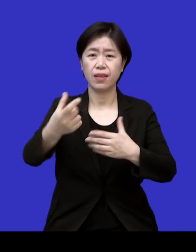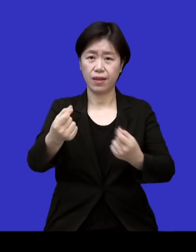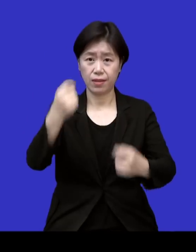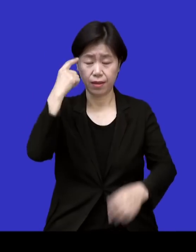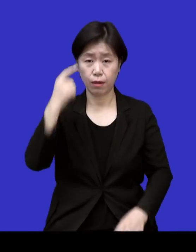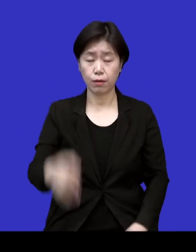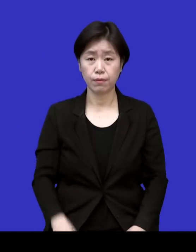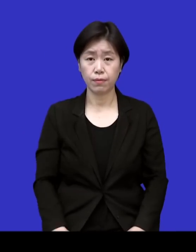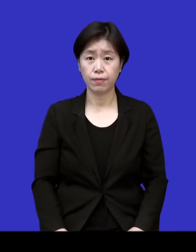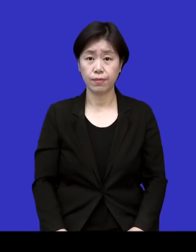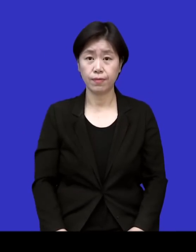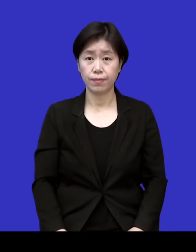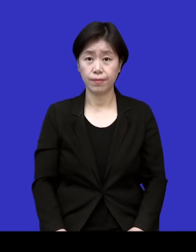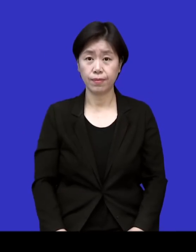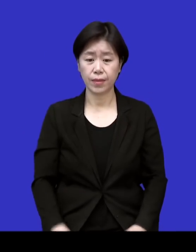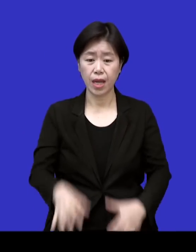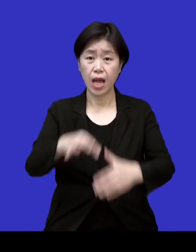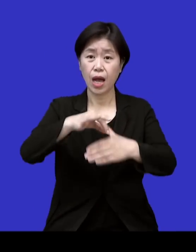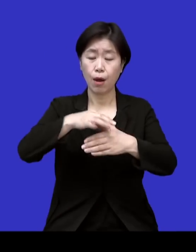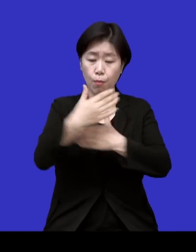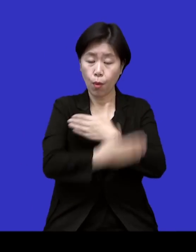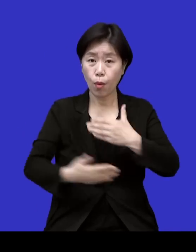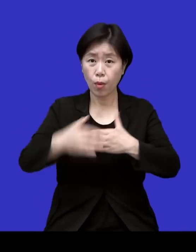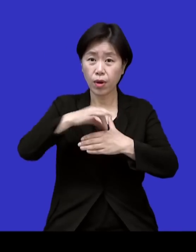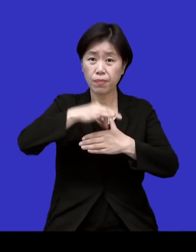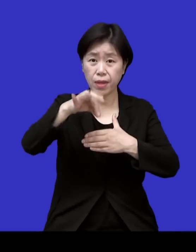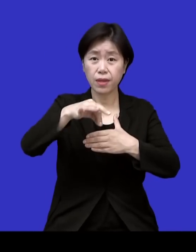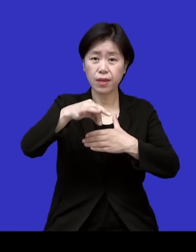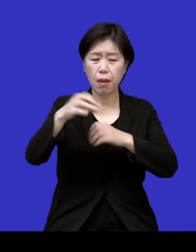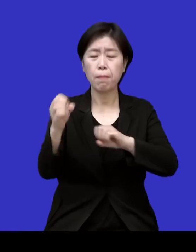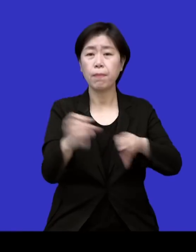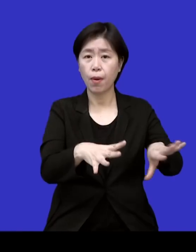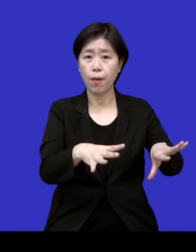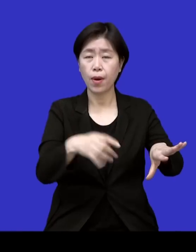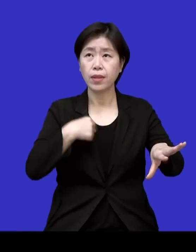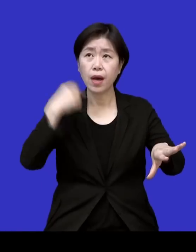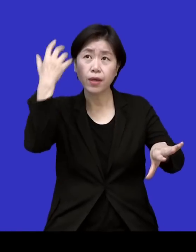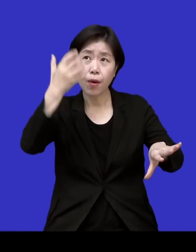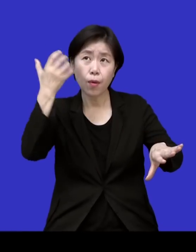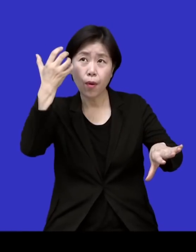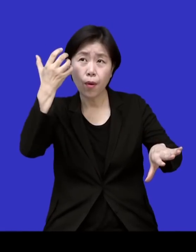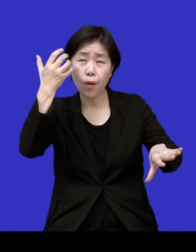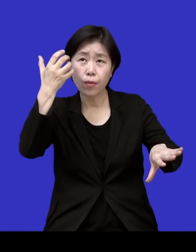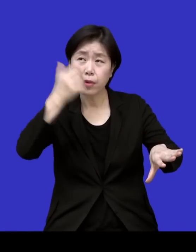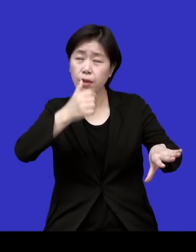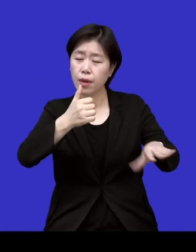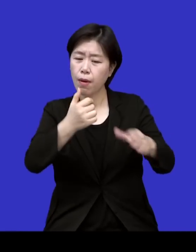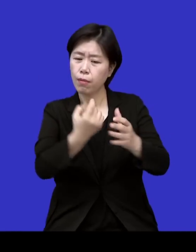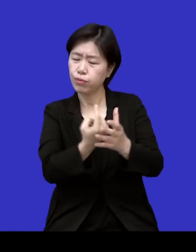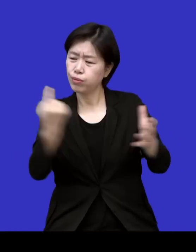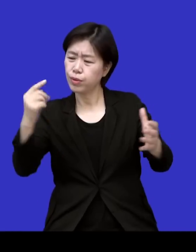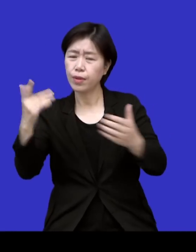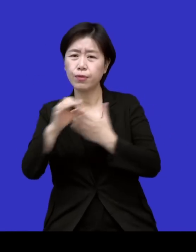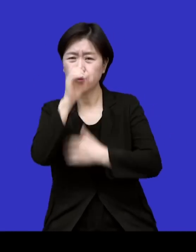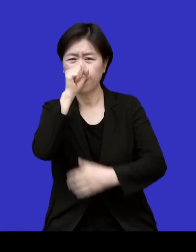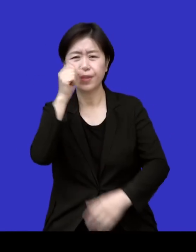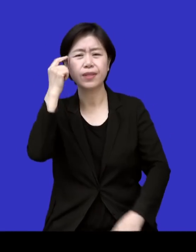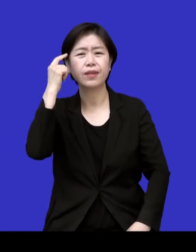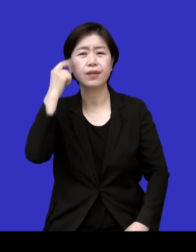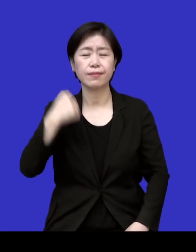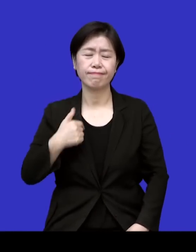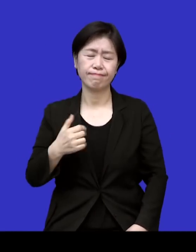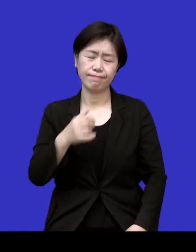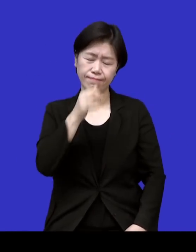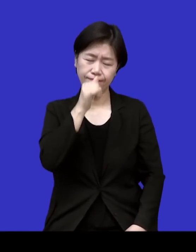껍데기를 벗어놓고 그냥 내 영혼만 어딘가를 돌아다니면 좋겠다. 고등학생들이 저를 좋다고 하면 뭐 제